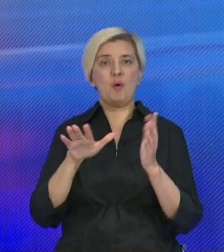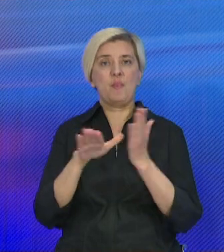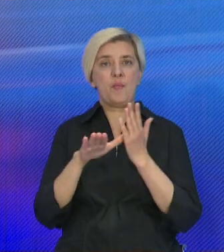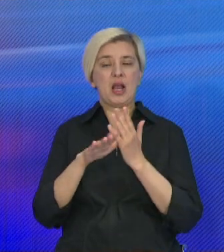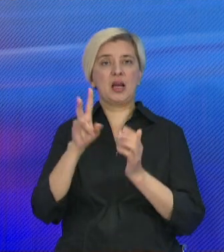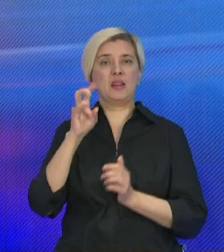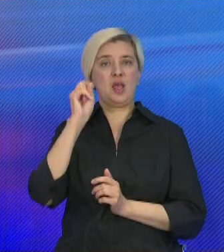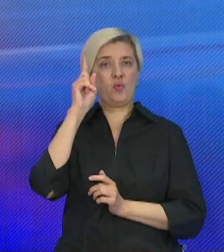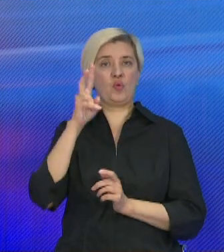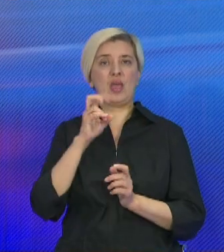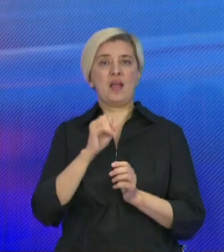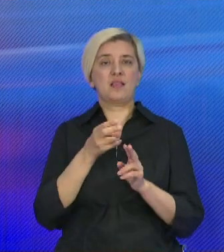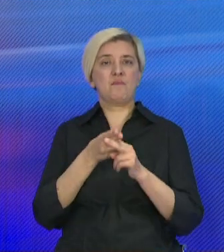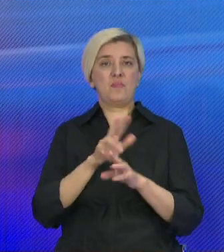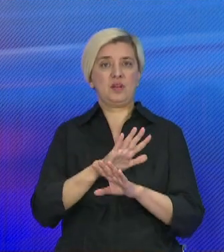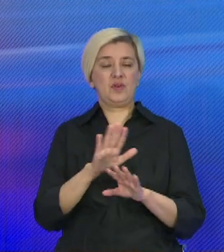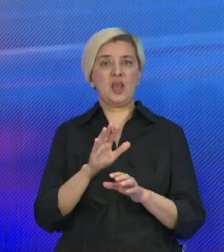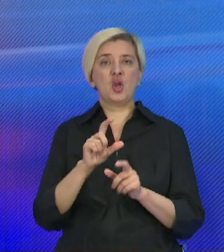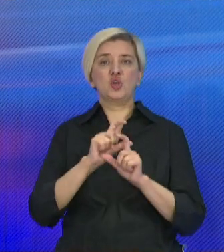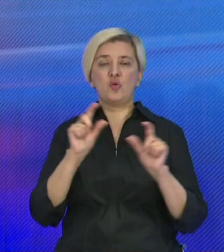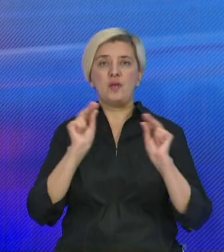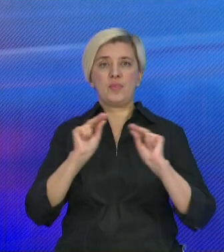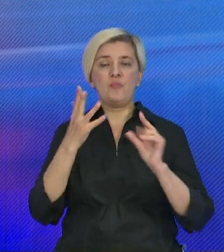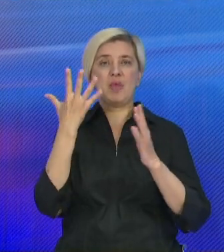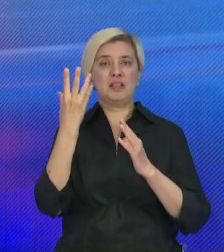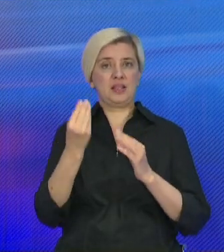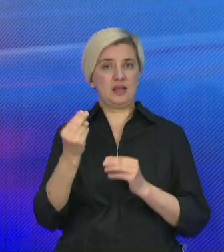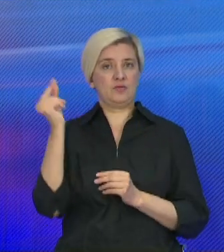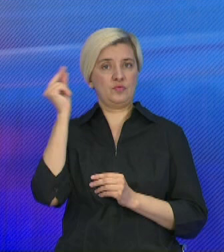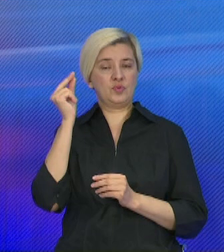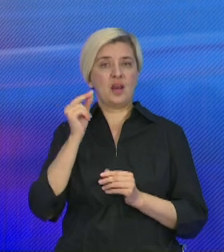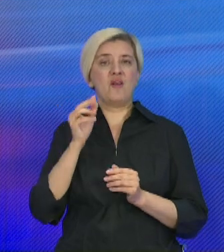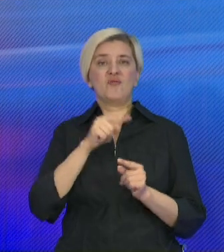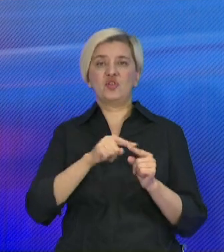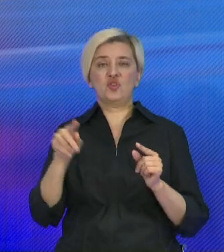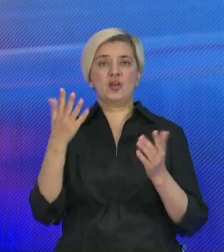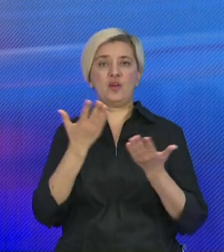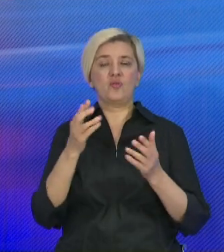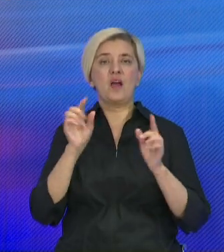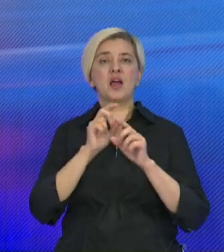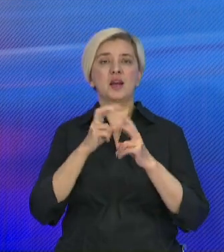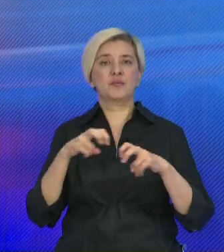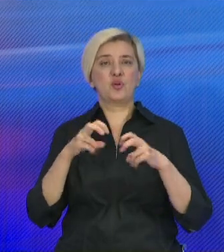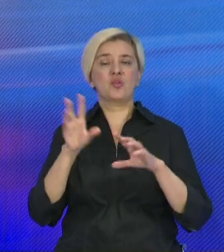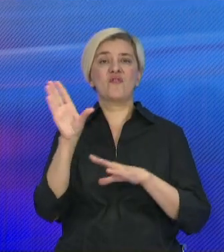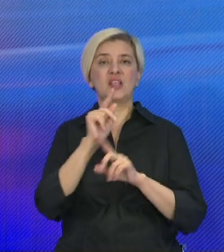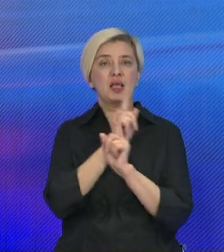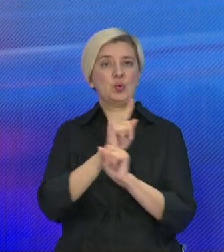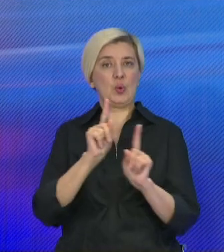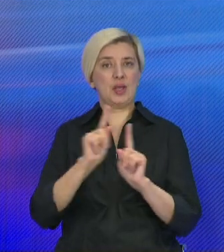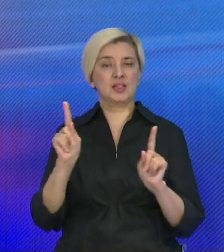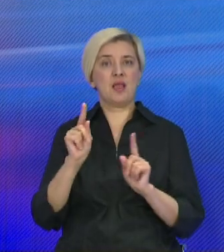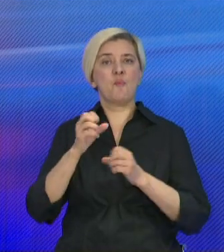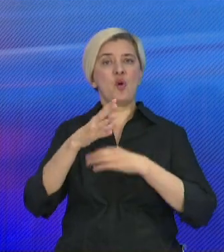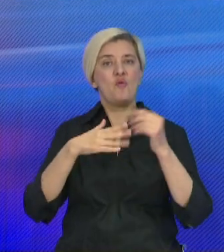молодого педагога – 5-дзённый интенсив, тягом якого слухачи разбирают все нюансы профессии наставника, спостигают секреты